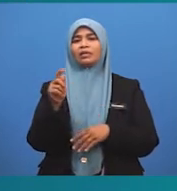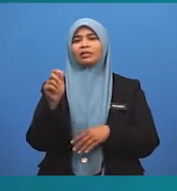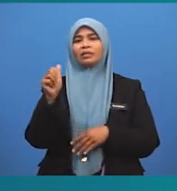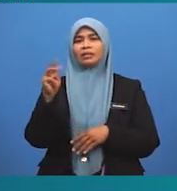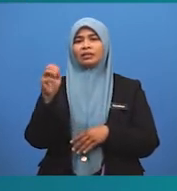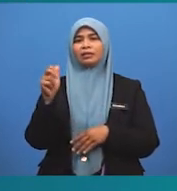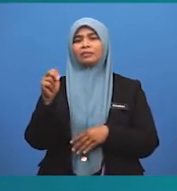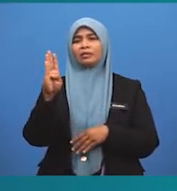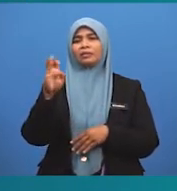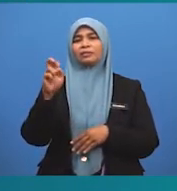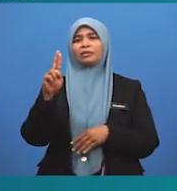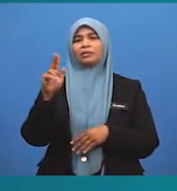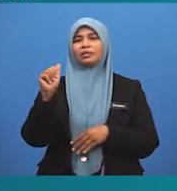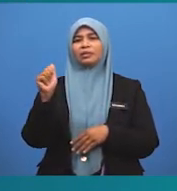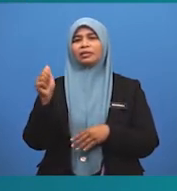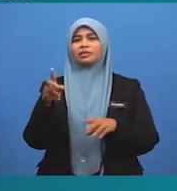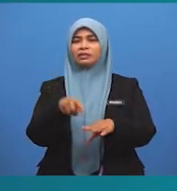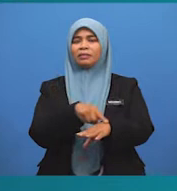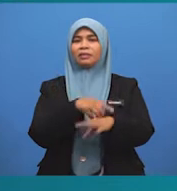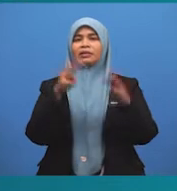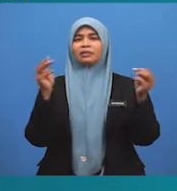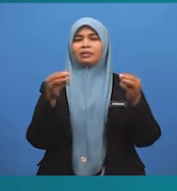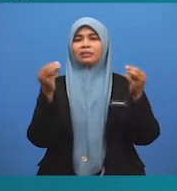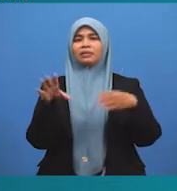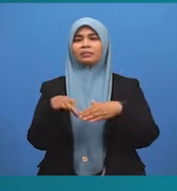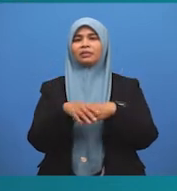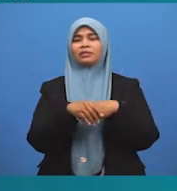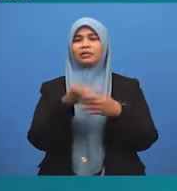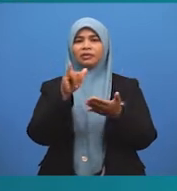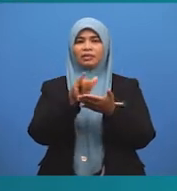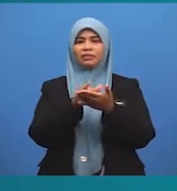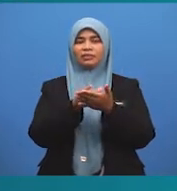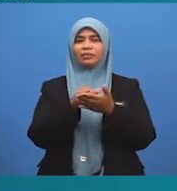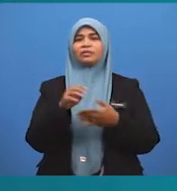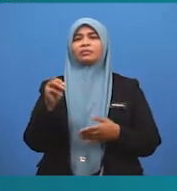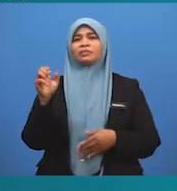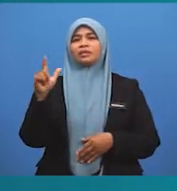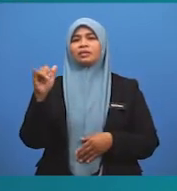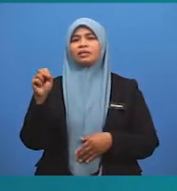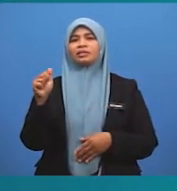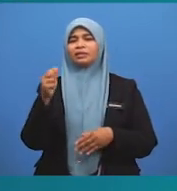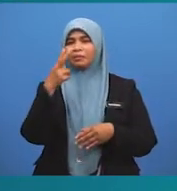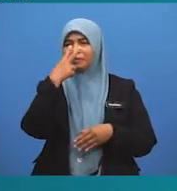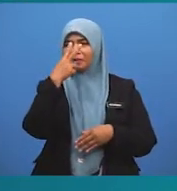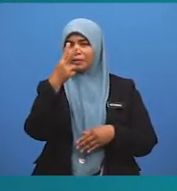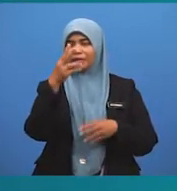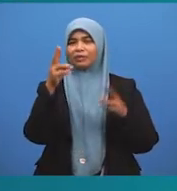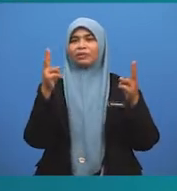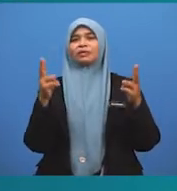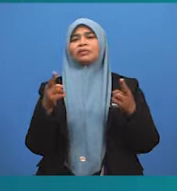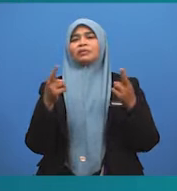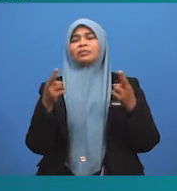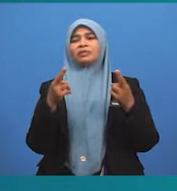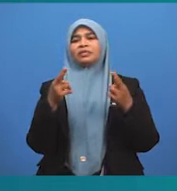Berlian. Sepanjang majlis perkahwinan itu, Melissa memerhatikan